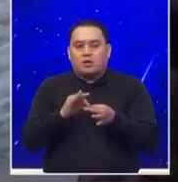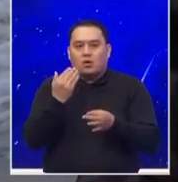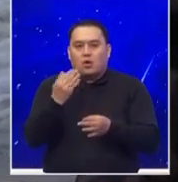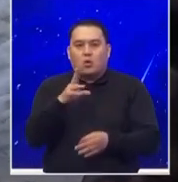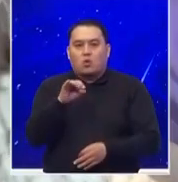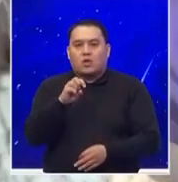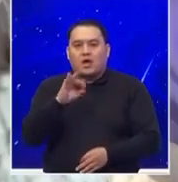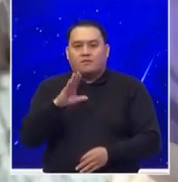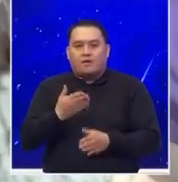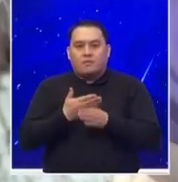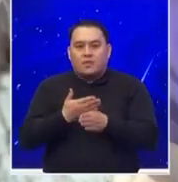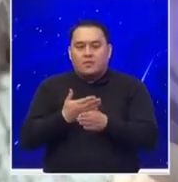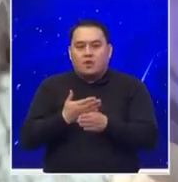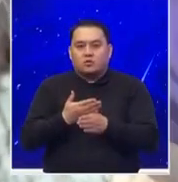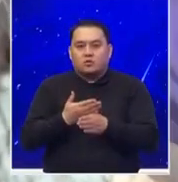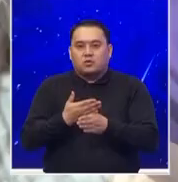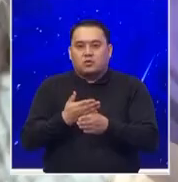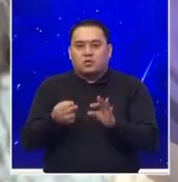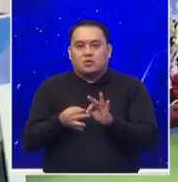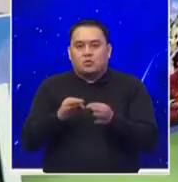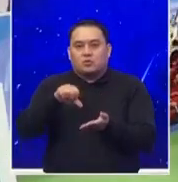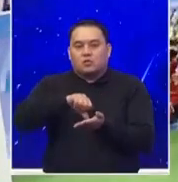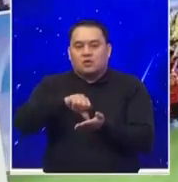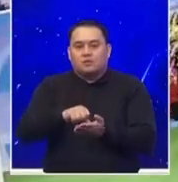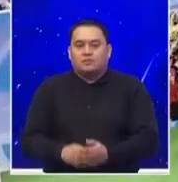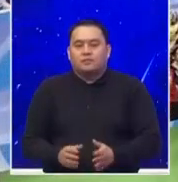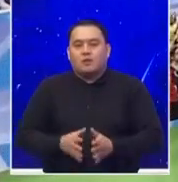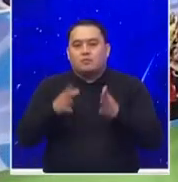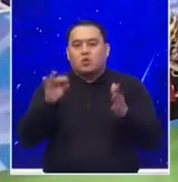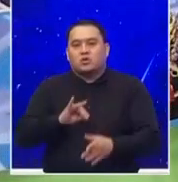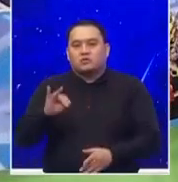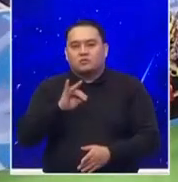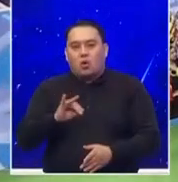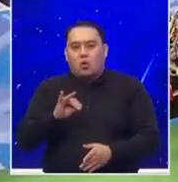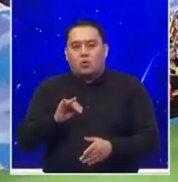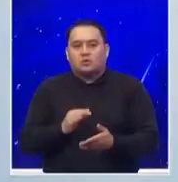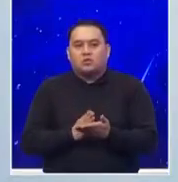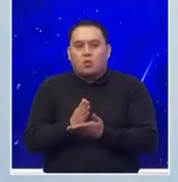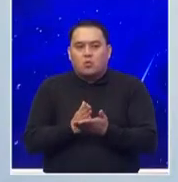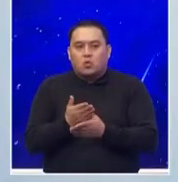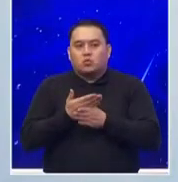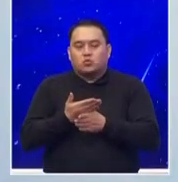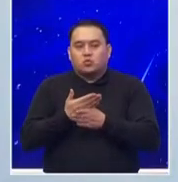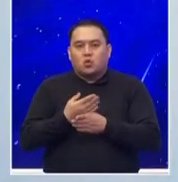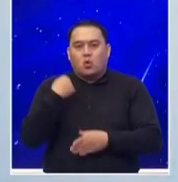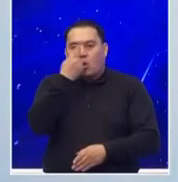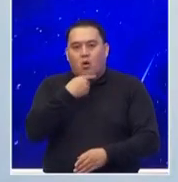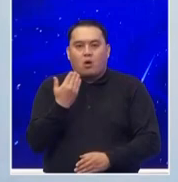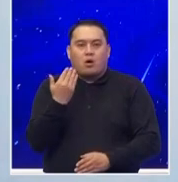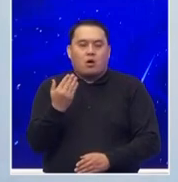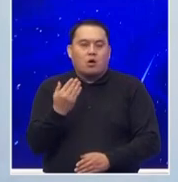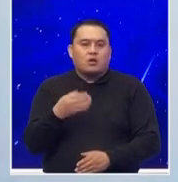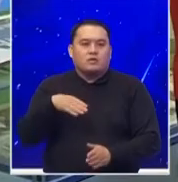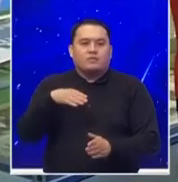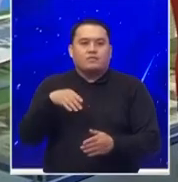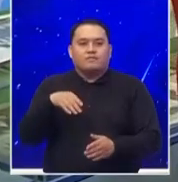Конаев помог, и он пошел на Олимпиаду. Большинство историков и политиков отмечают благородную натуру Конаева. Он сочетал в